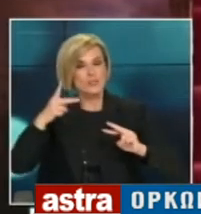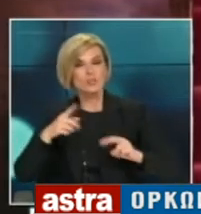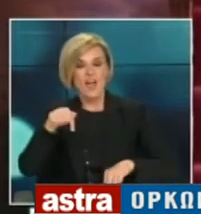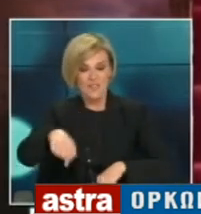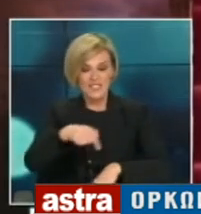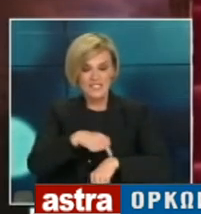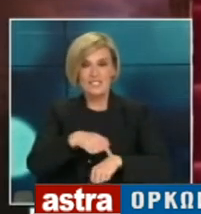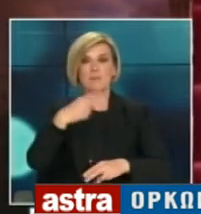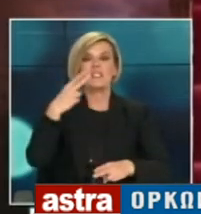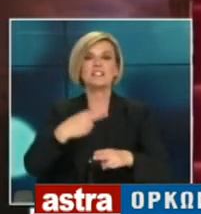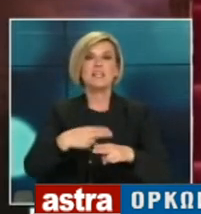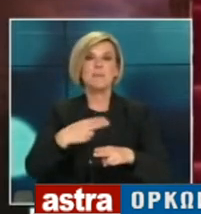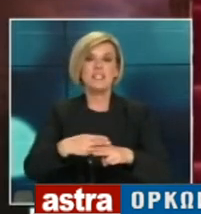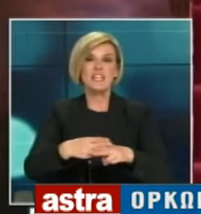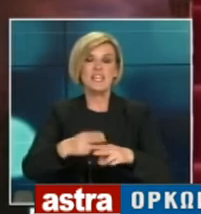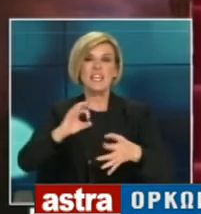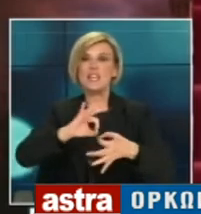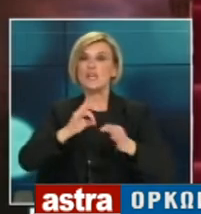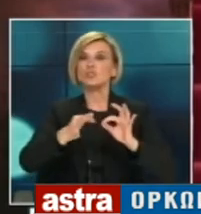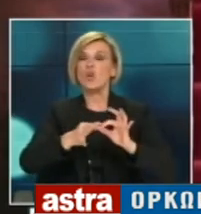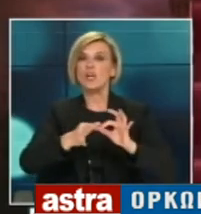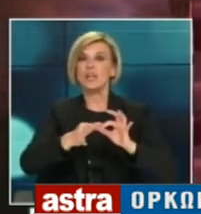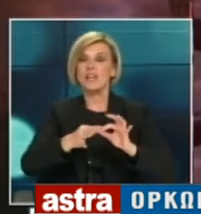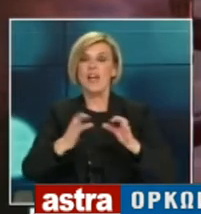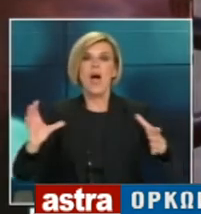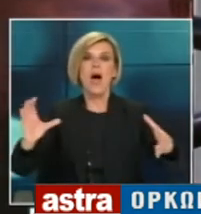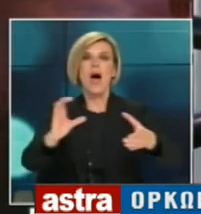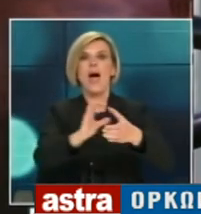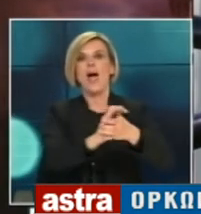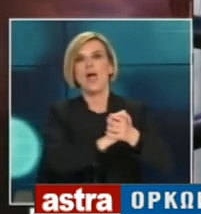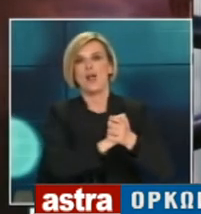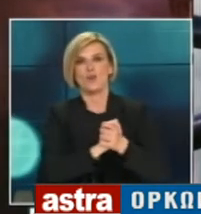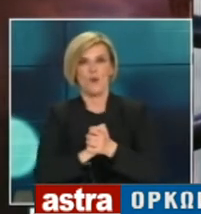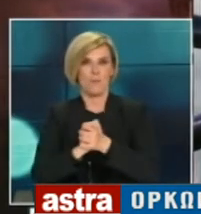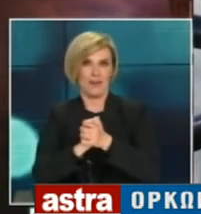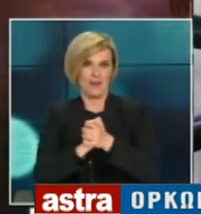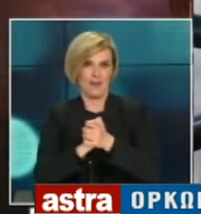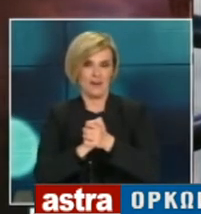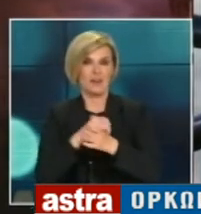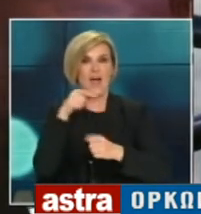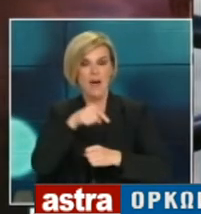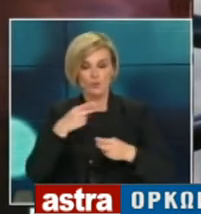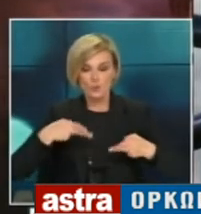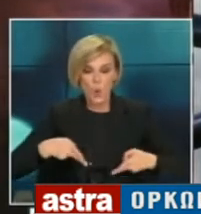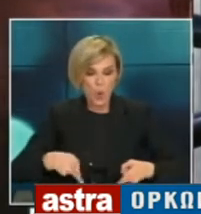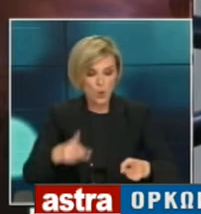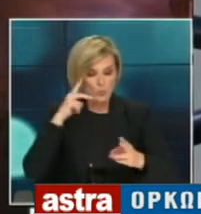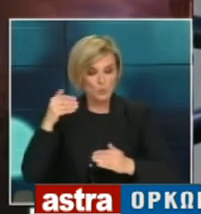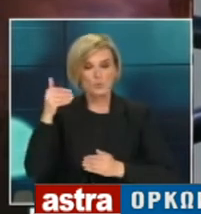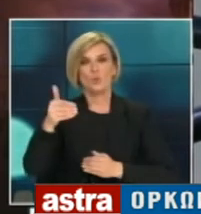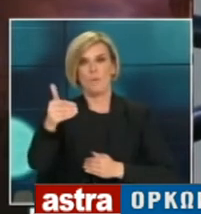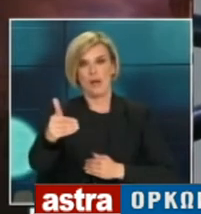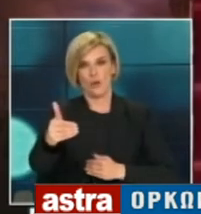στιγμή ενώπιον μιας κρίσης. Να είμαστε ενωμένοι. Η ένωση και η ενότητα είναι το μονοπάτι προς το μέλλον. Και